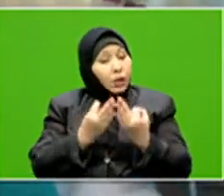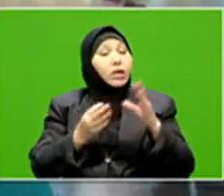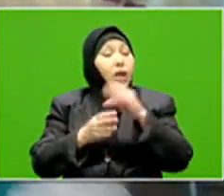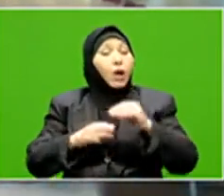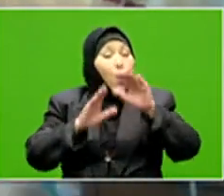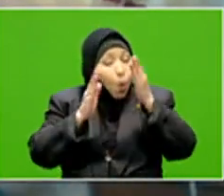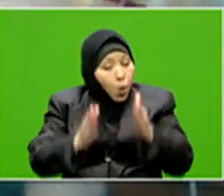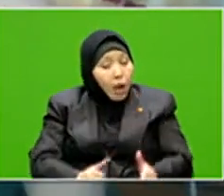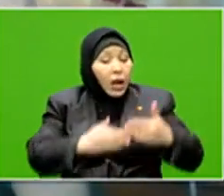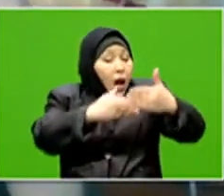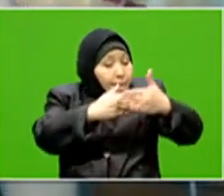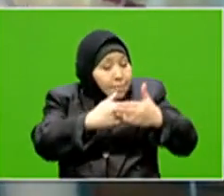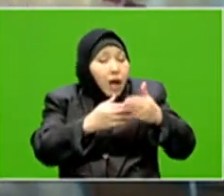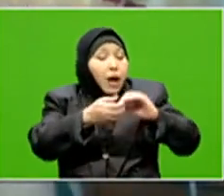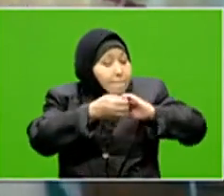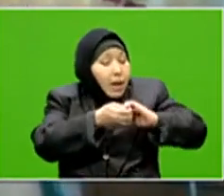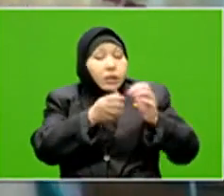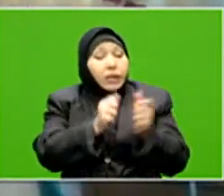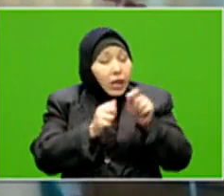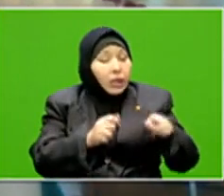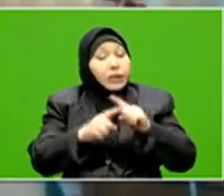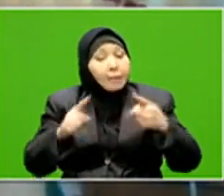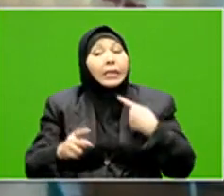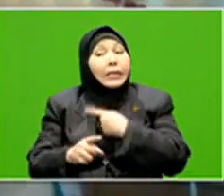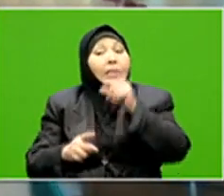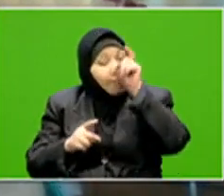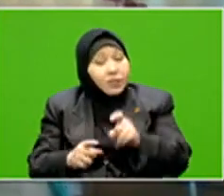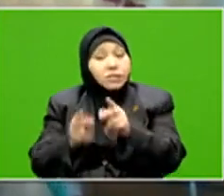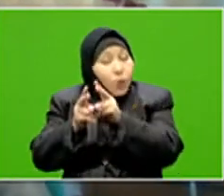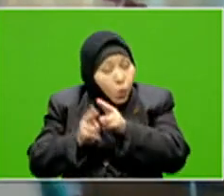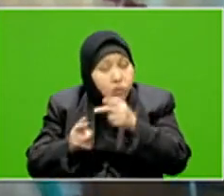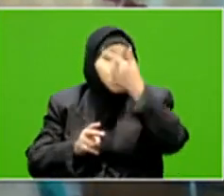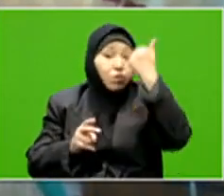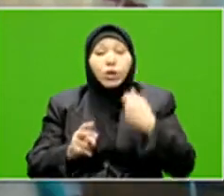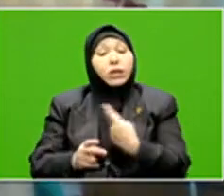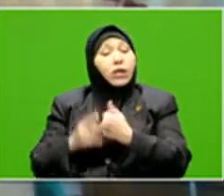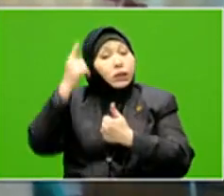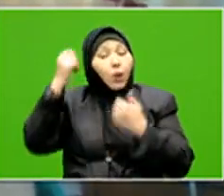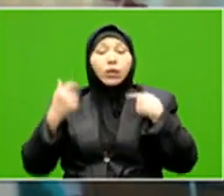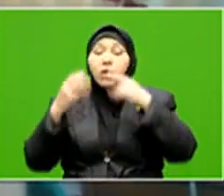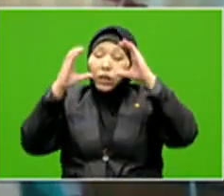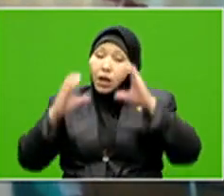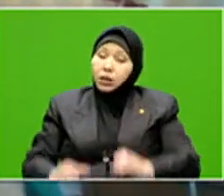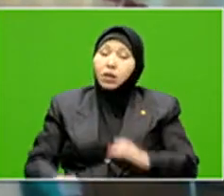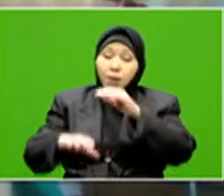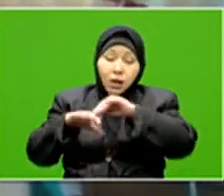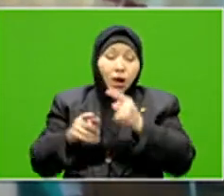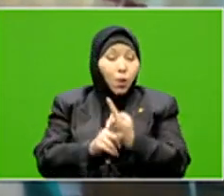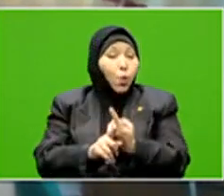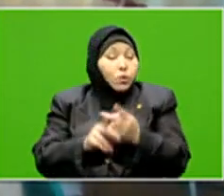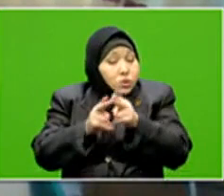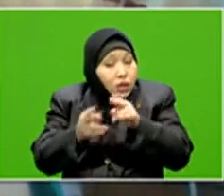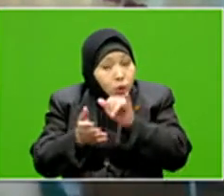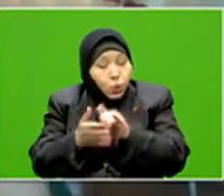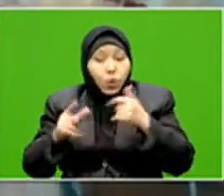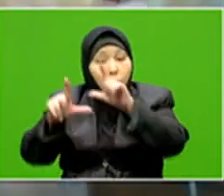yang terhampir. Tetapi bagi kita, kita kena usaha. Kerana kita tahu dan yakin kesudahan kepada usaha tersebut tetap